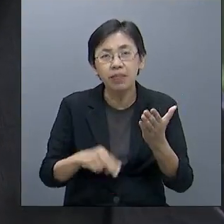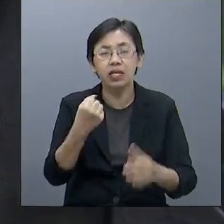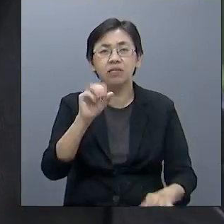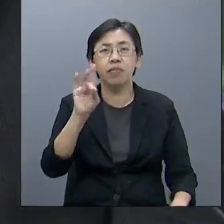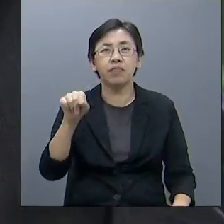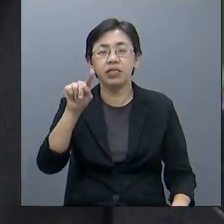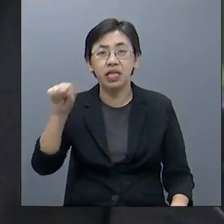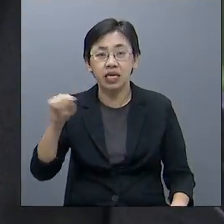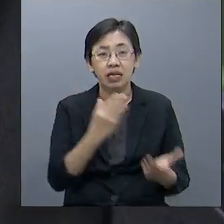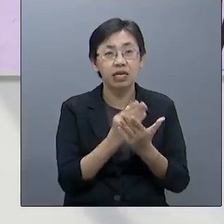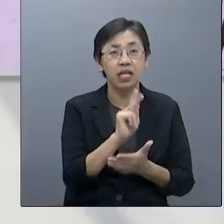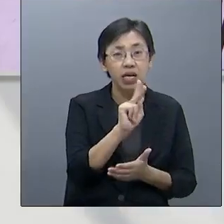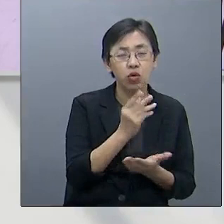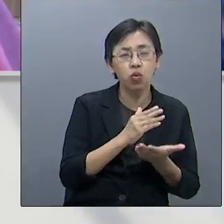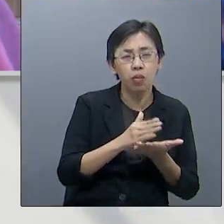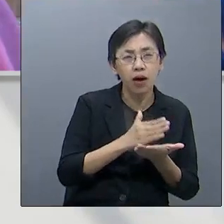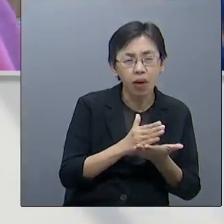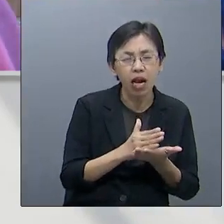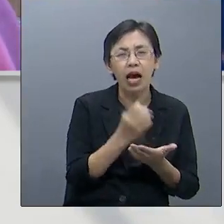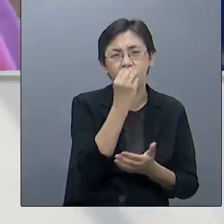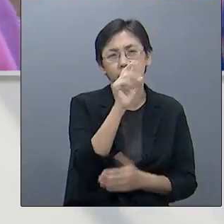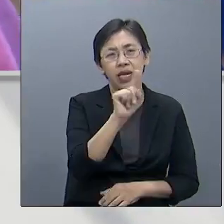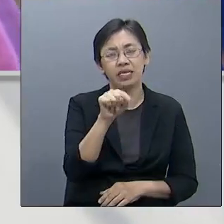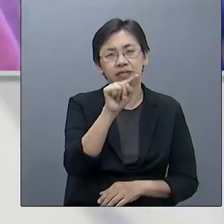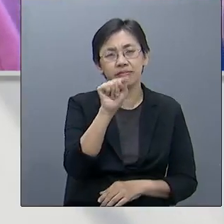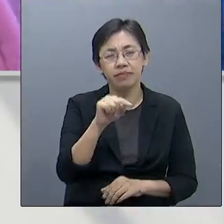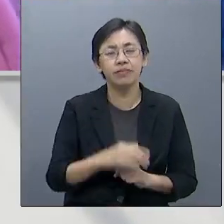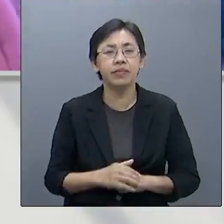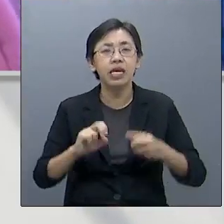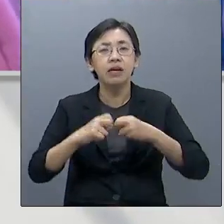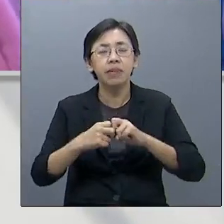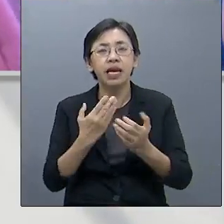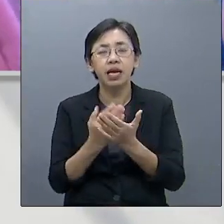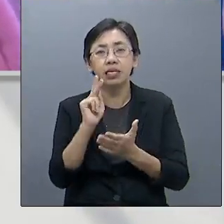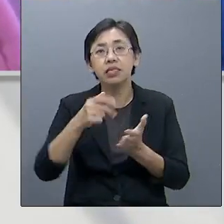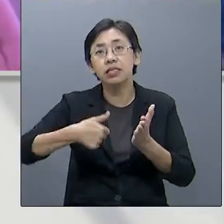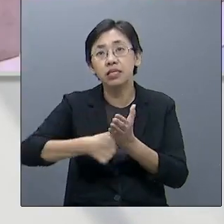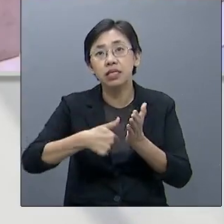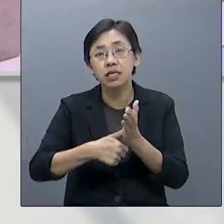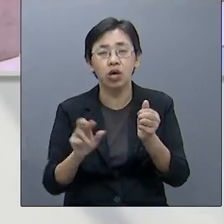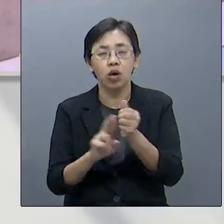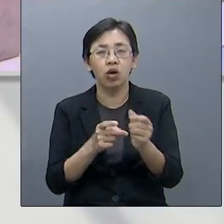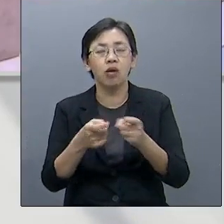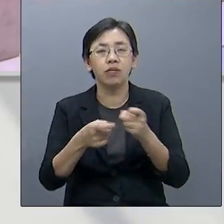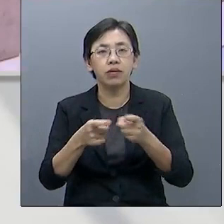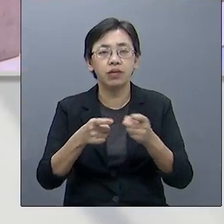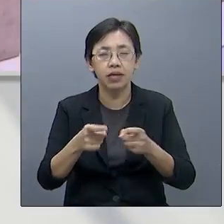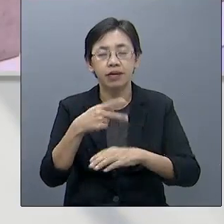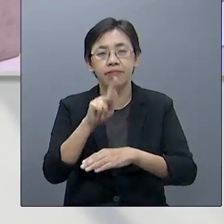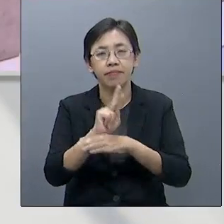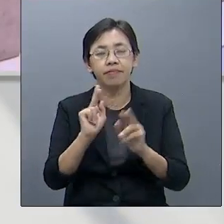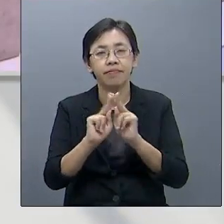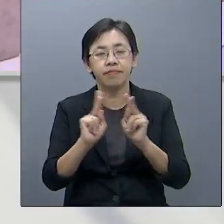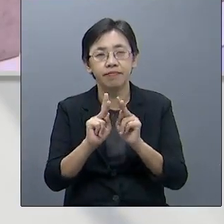18% สำหรับภาพรวมของปัญหานี้นะคะนายสมประวินมันประเสริฐรองผู้จัดการใหญ่ประธานเจ้าหน้าที่บริหารกลุ่มง